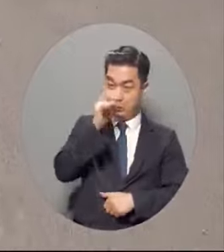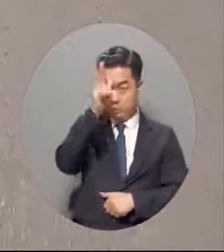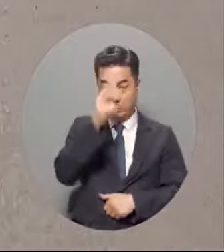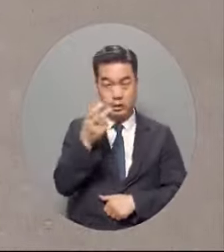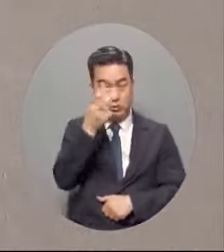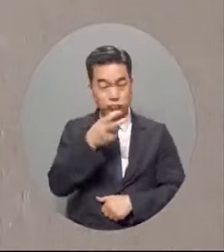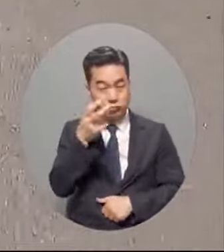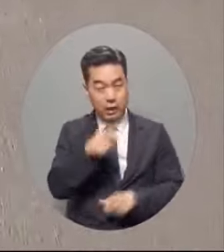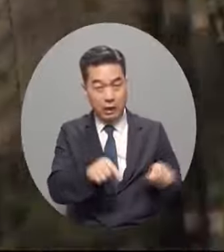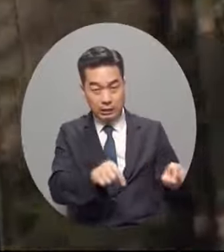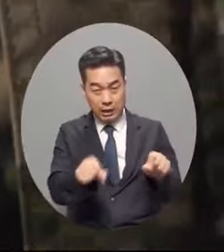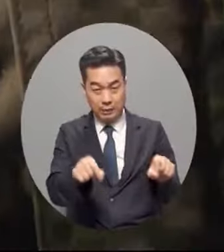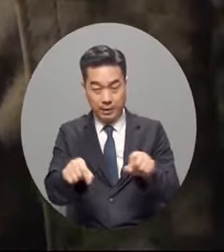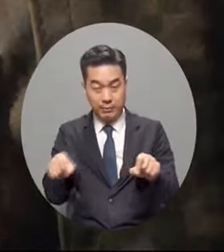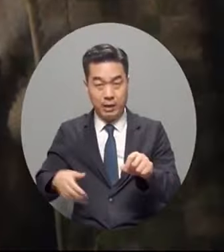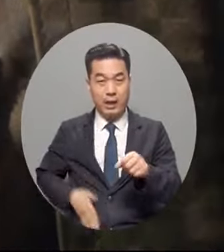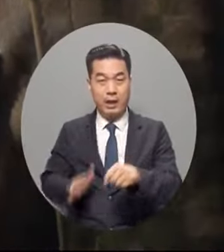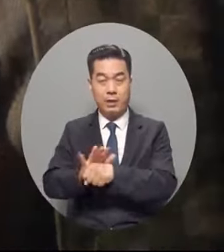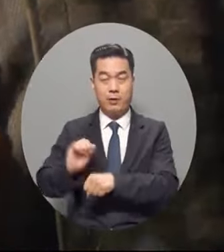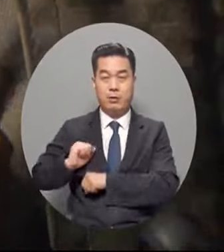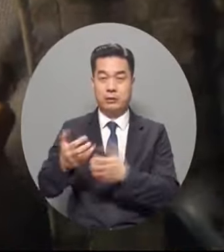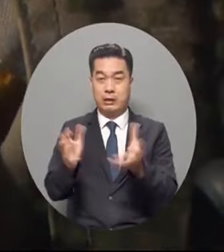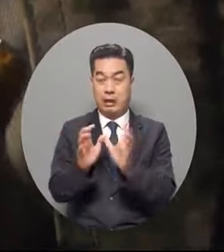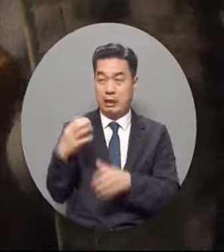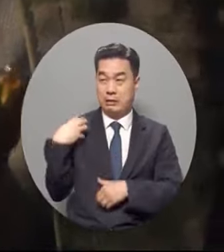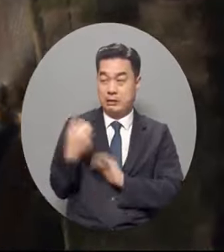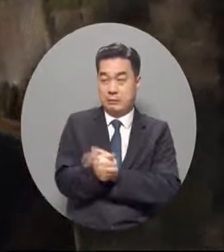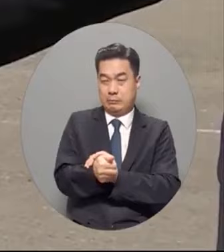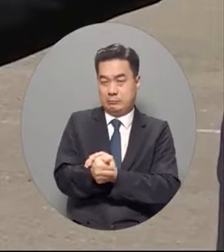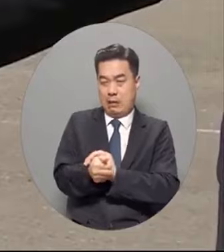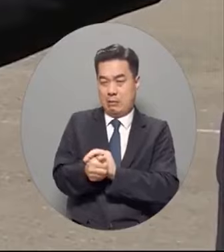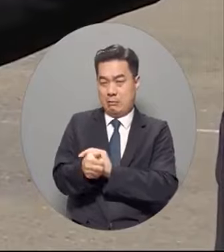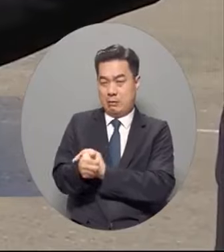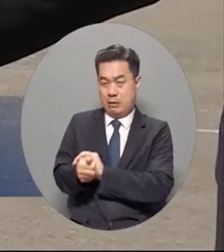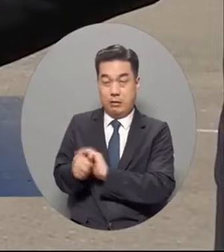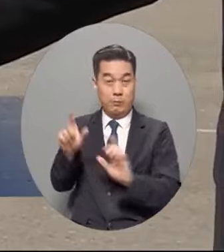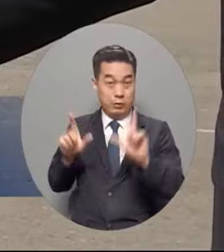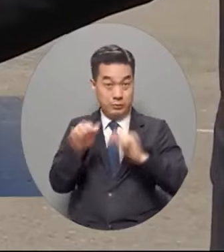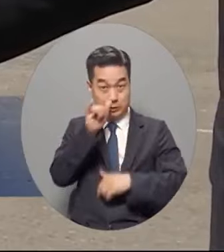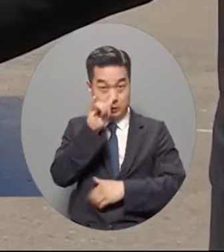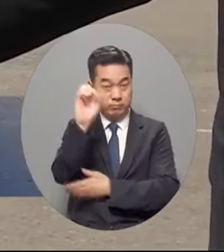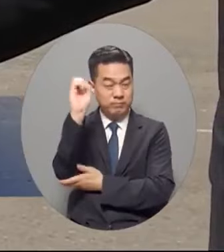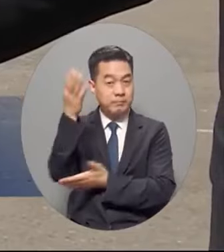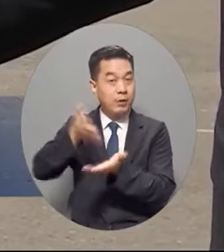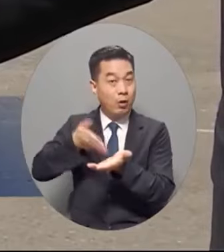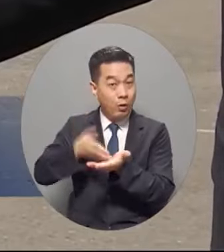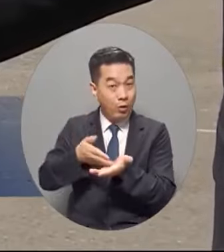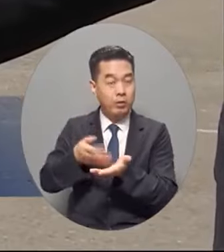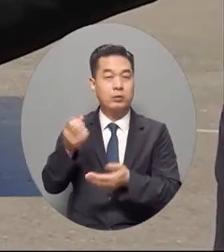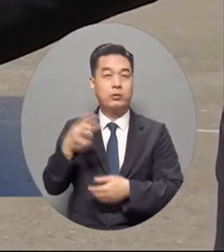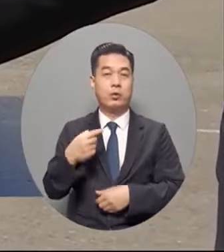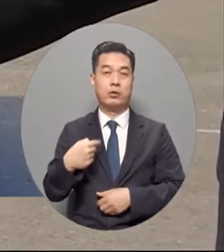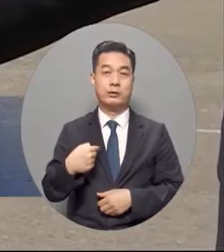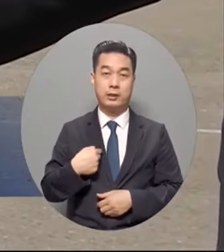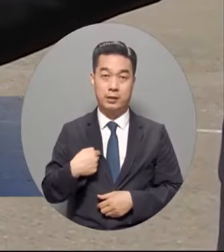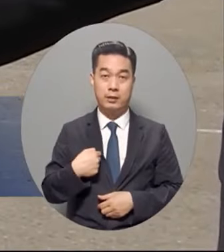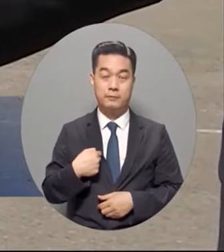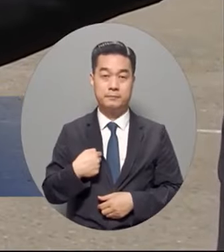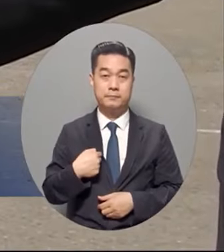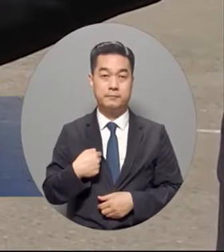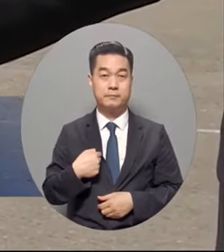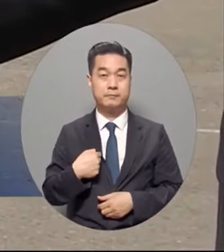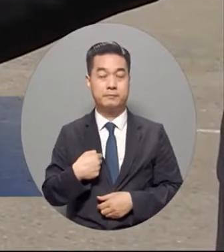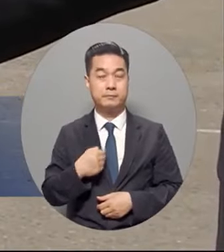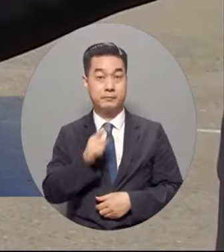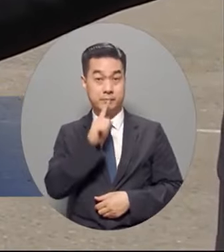사이 해병대 순 내부는 책임 회피에만 몰두하고 있습니다 언론에서 심지어